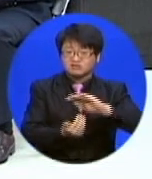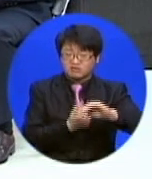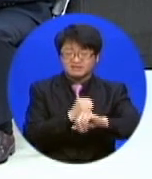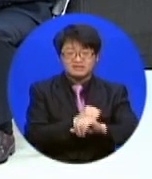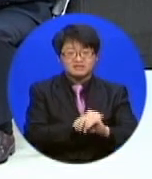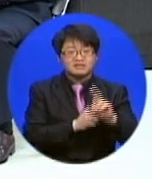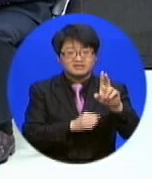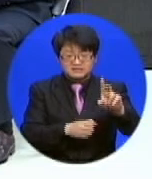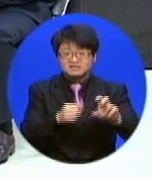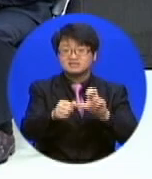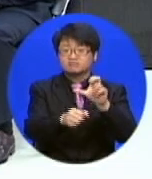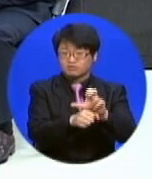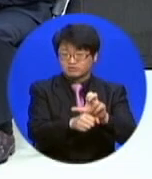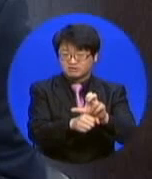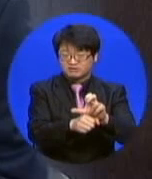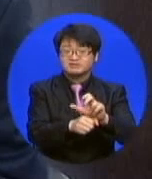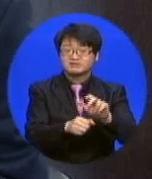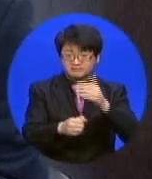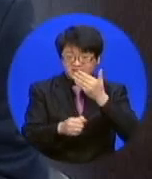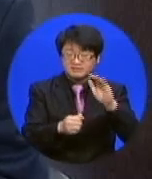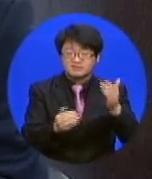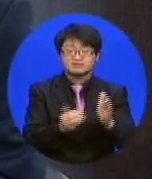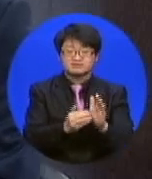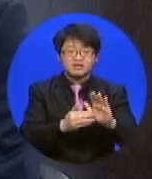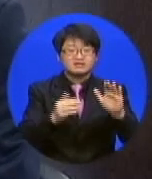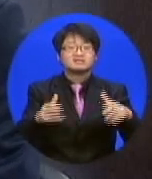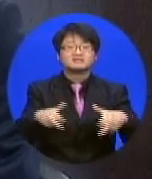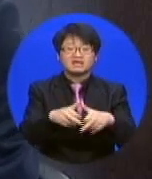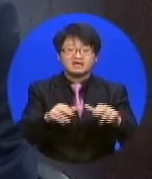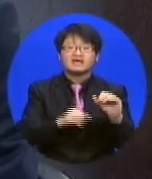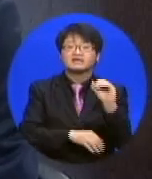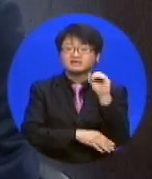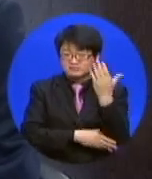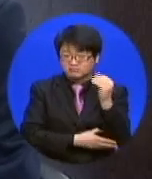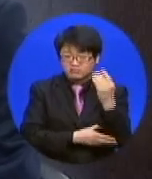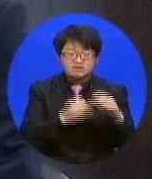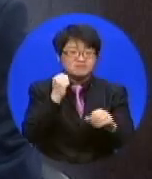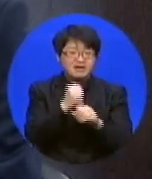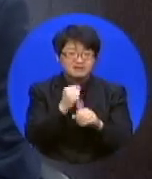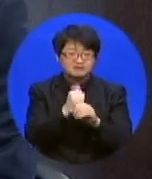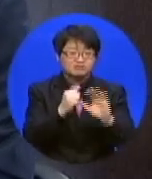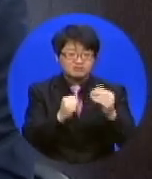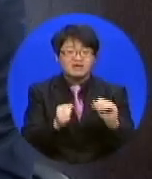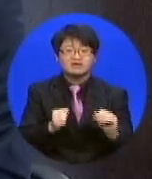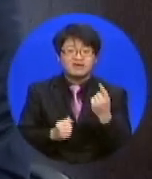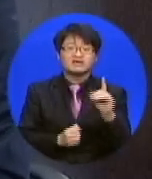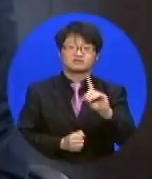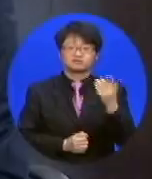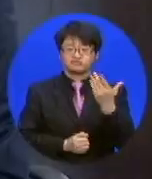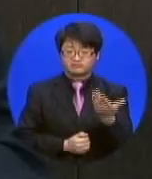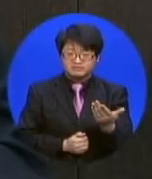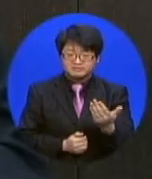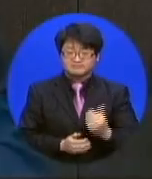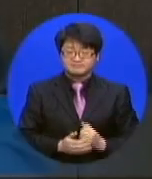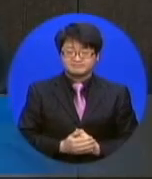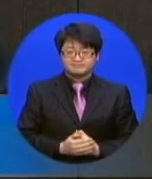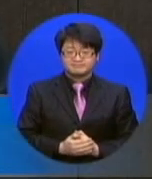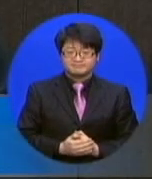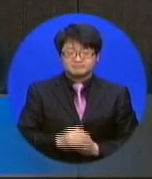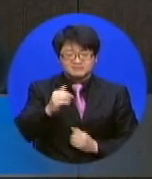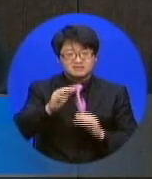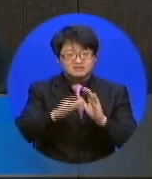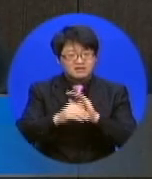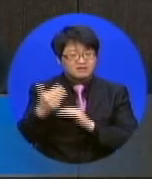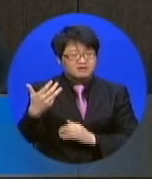약 25년의 세월이 흘렀습니다. 그렇다면 먼저 장애인 신문을 발간하게 된 계기는 무엇입니까?